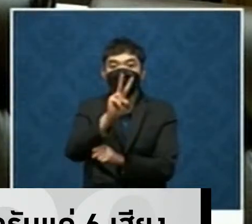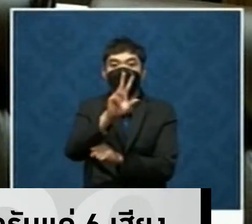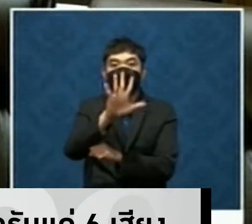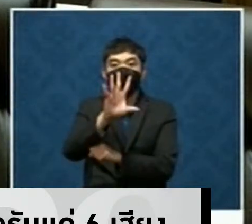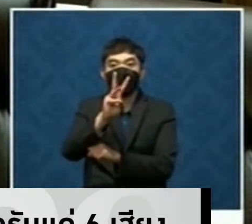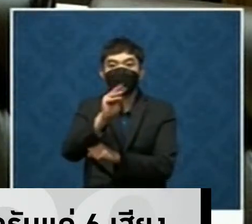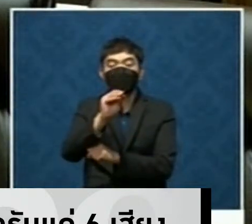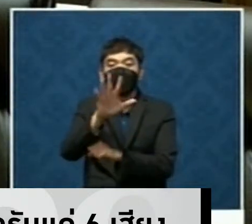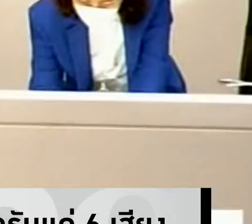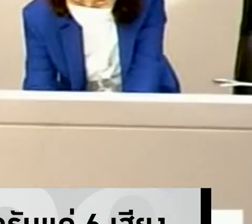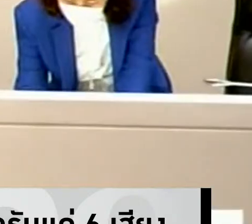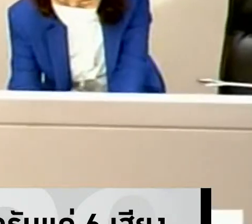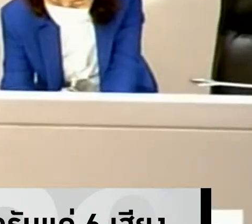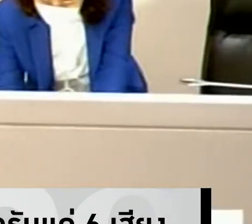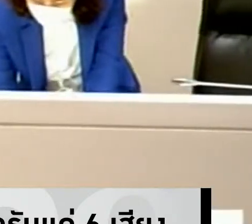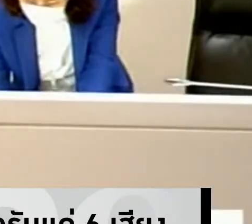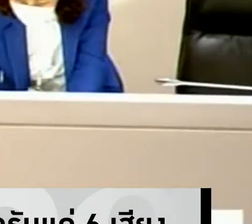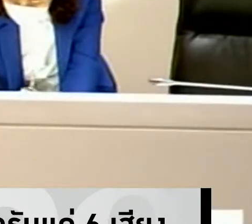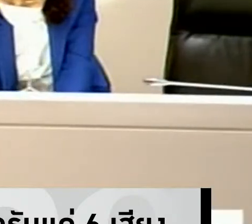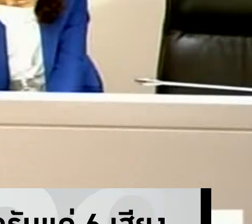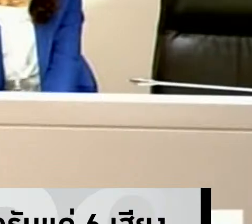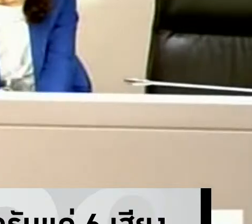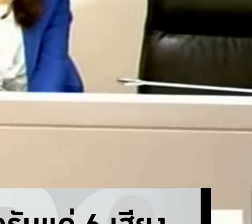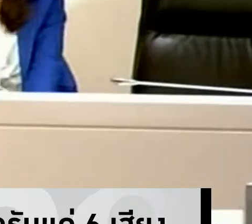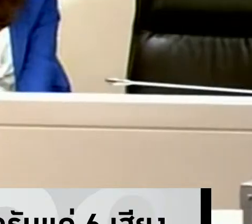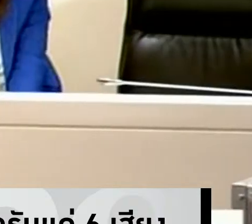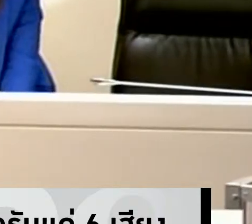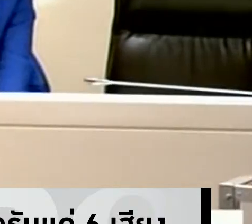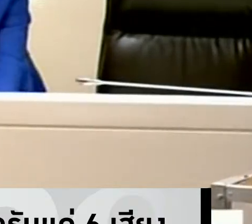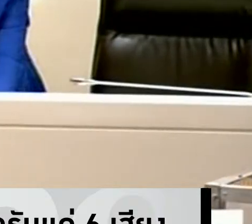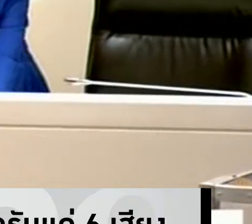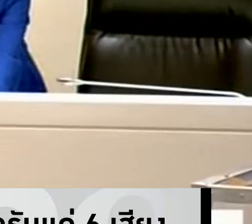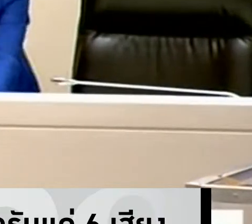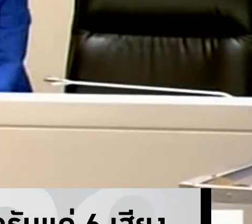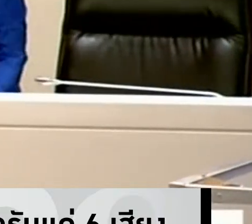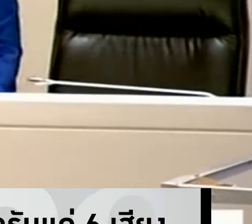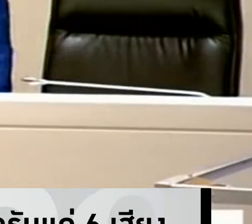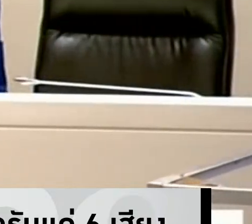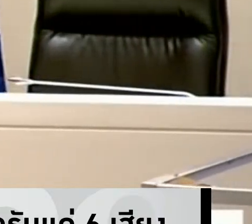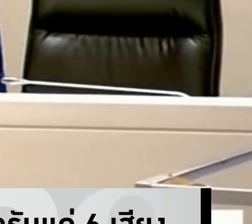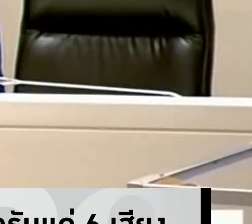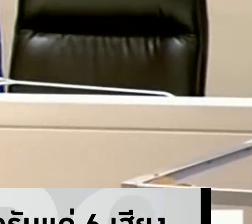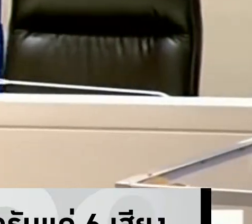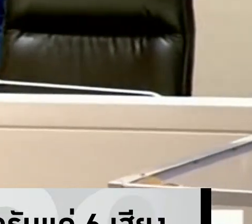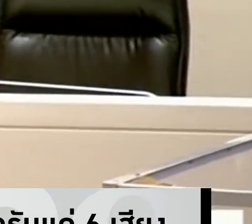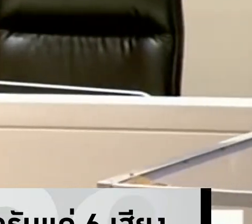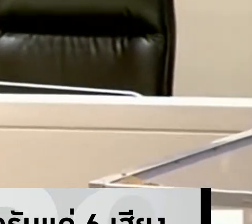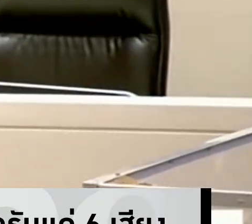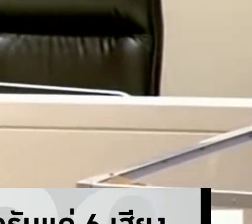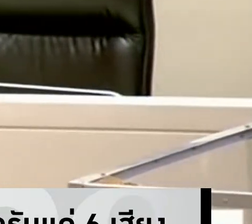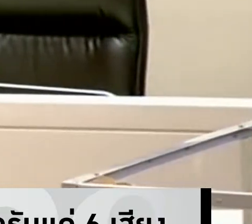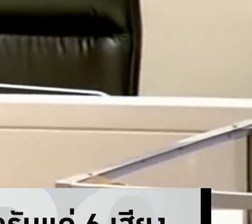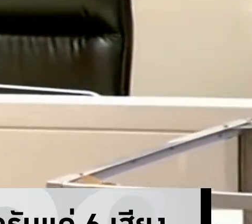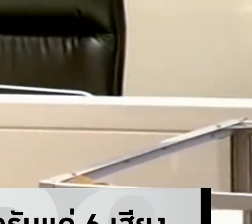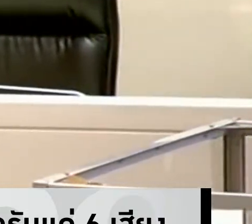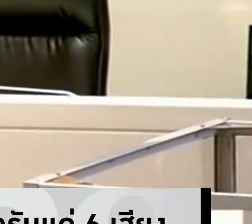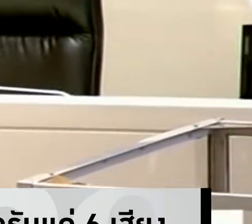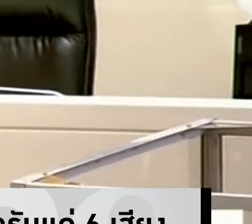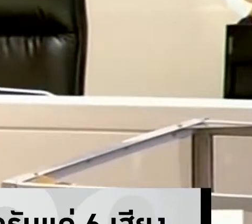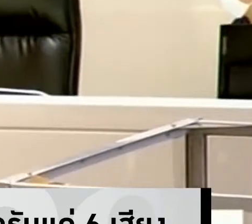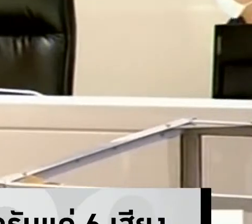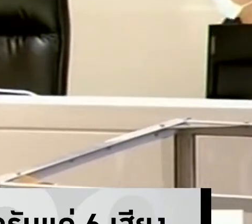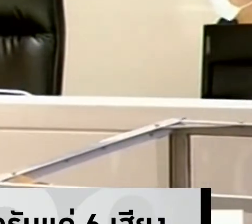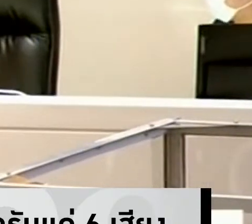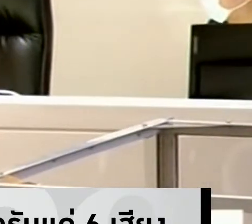ลงไปนะครับคะแนนรับหลักการมีจำนวนน้อยกว่ากึ่งหนึ่งของจำนวนสมาชิกทั้งหมดเท่าที่มีอยู่ของสองสภาก็คือน้อยกว่